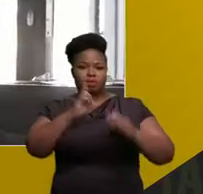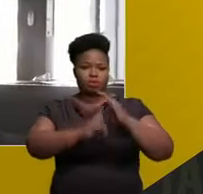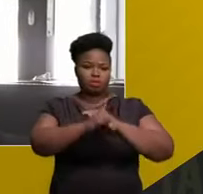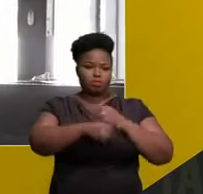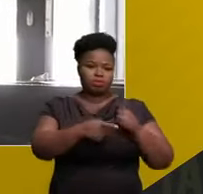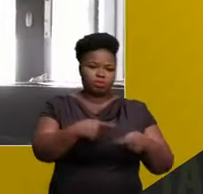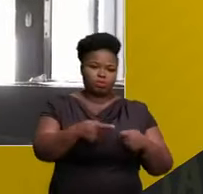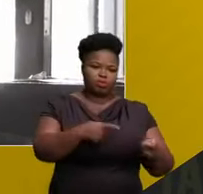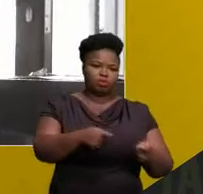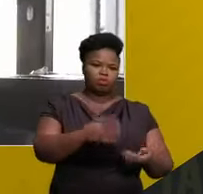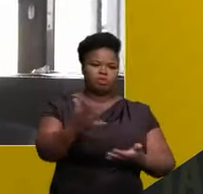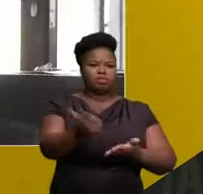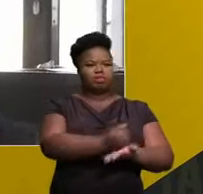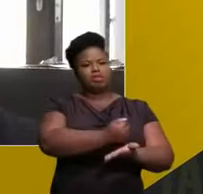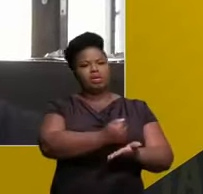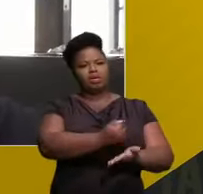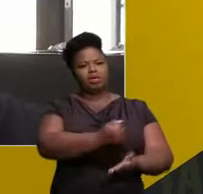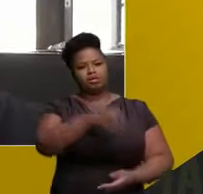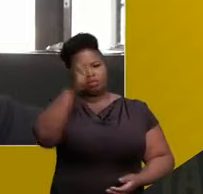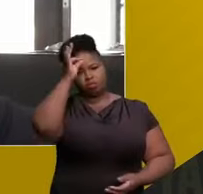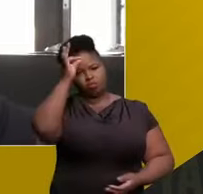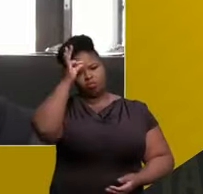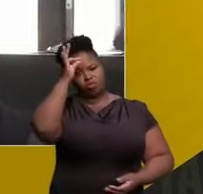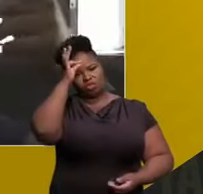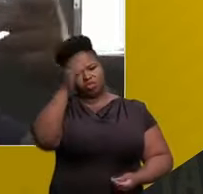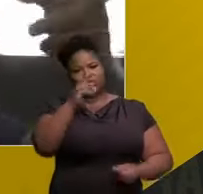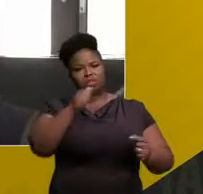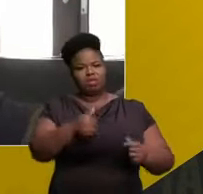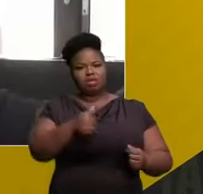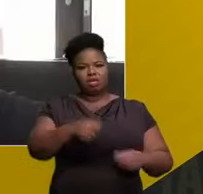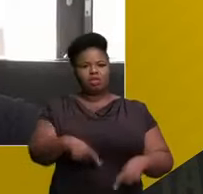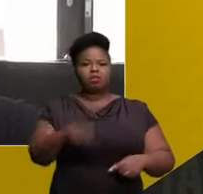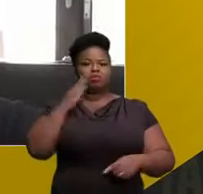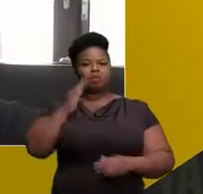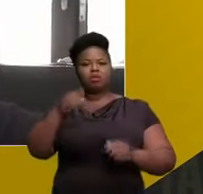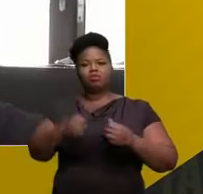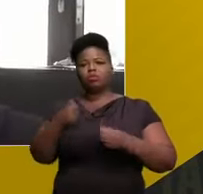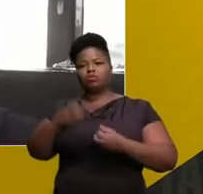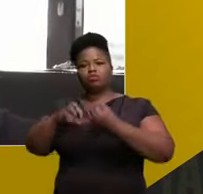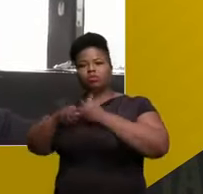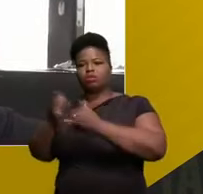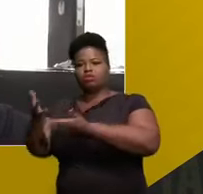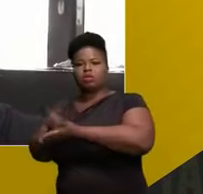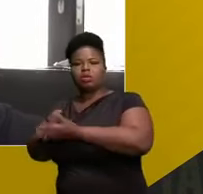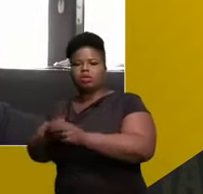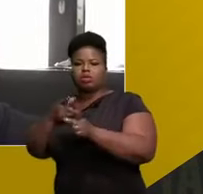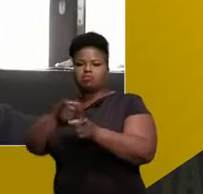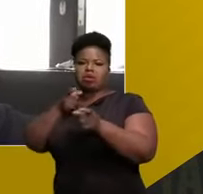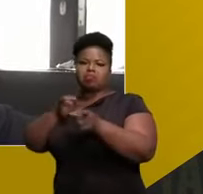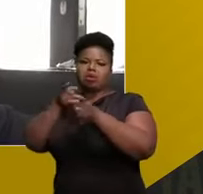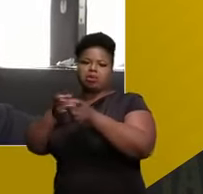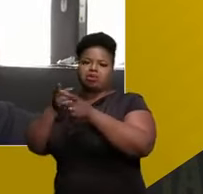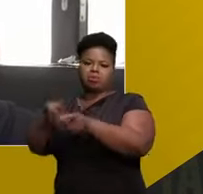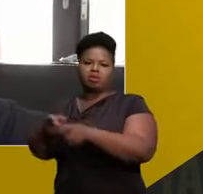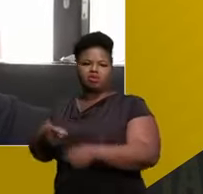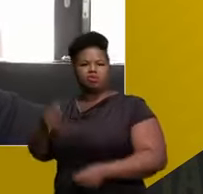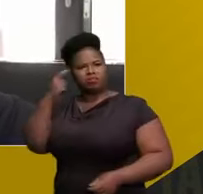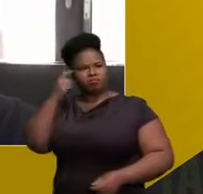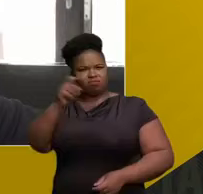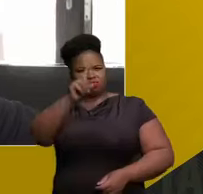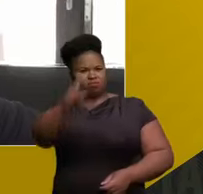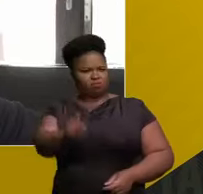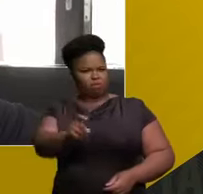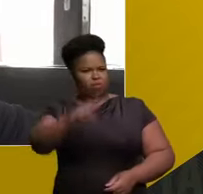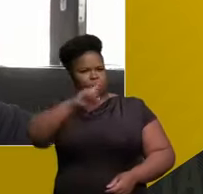takes our stock. When he's go there, those people is just shoot the people and killing like this. I ask you a question, why